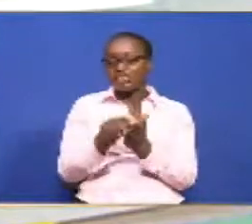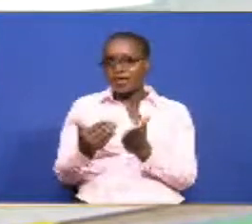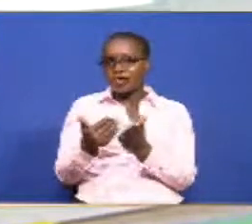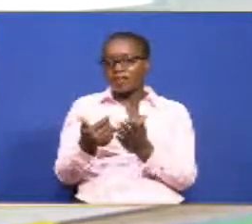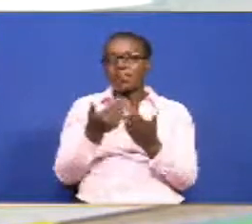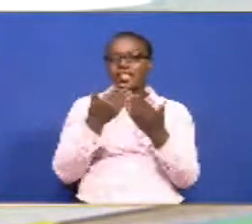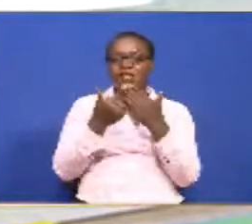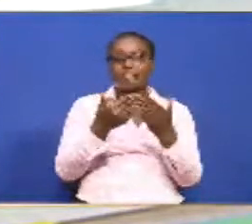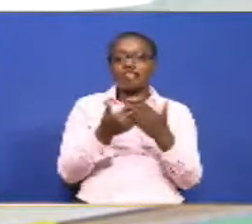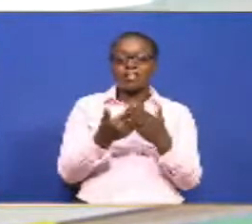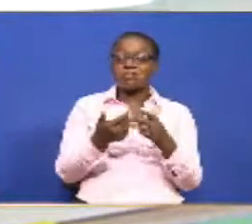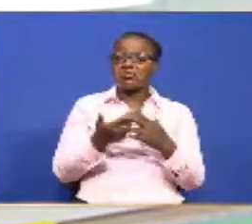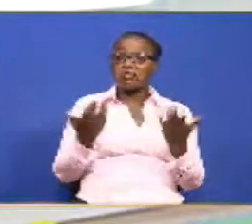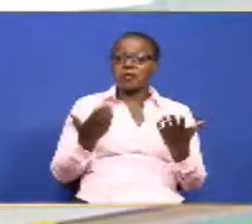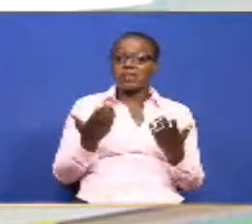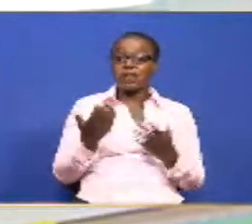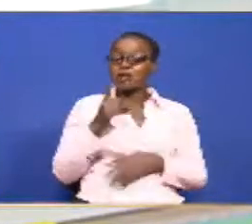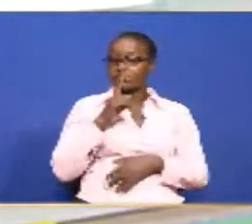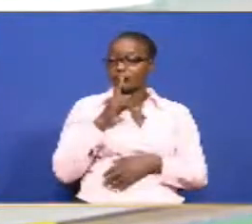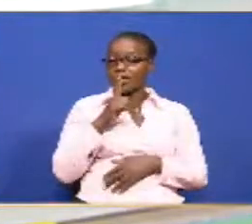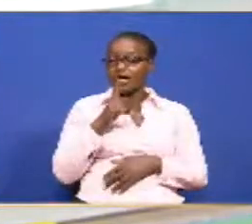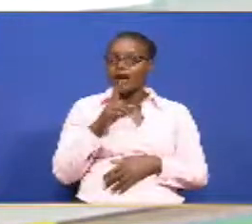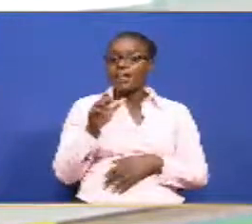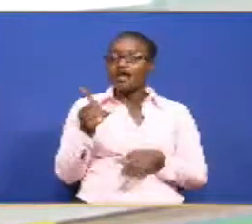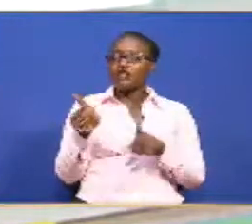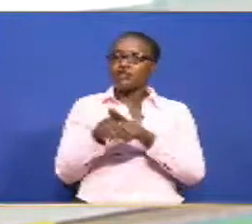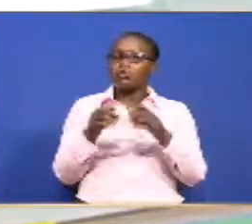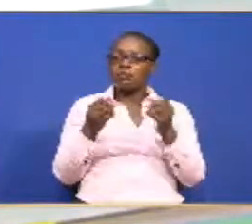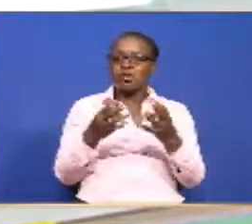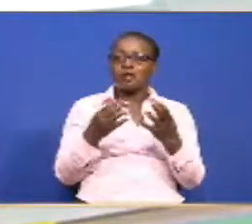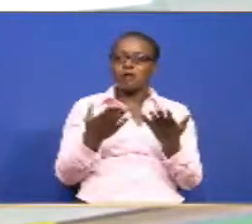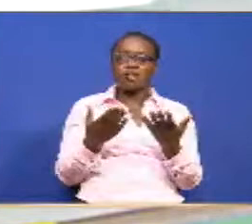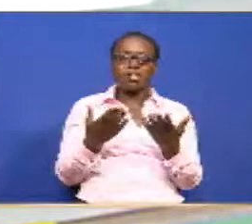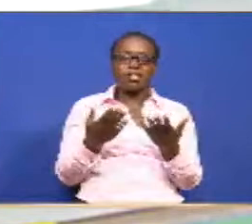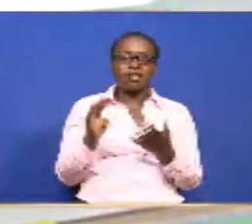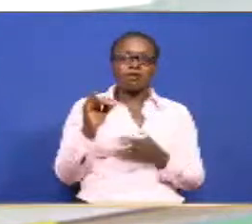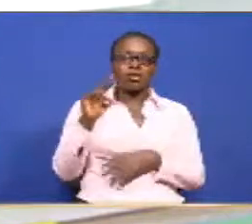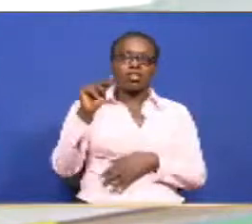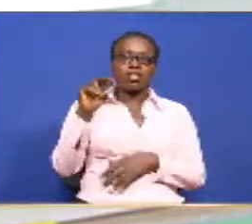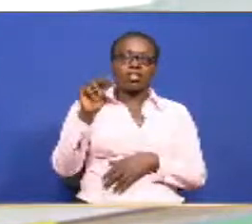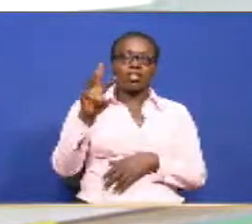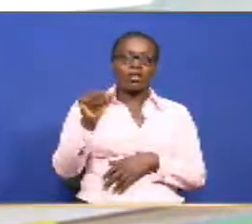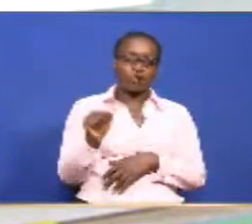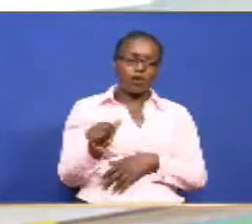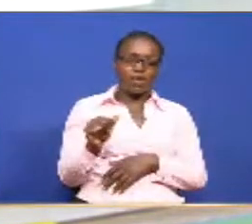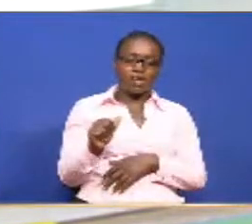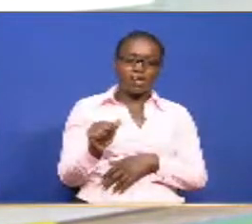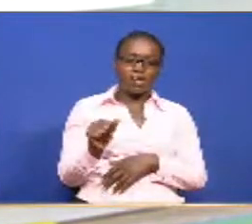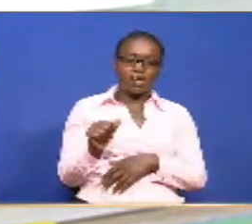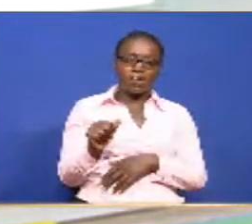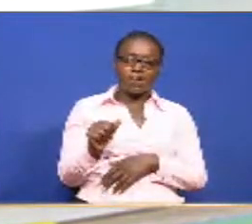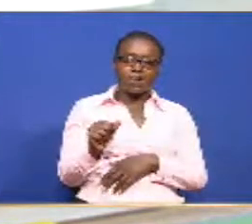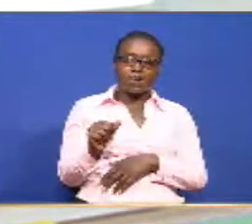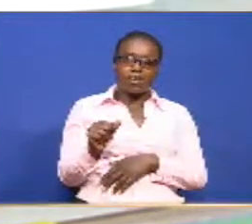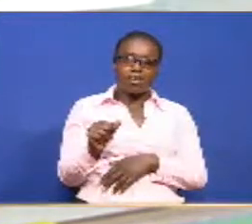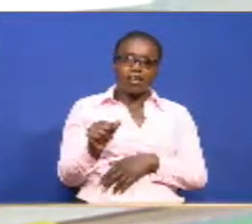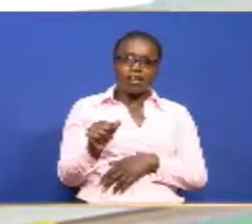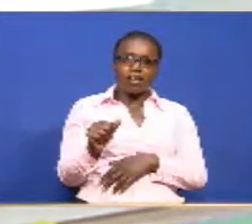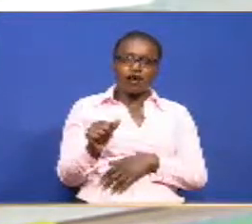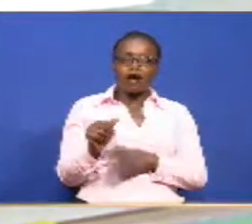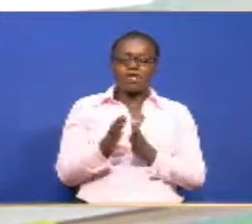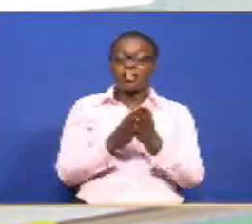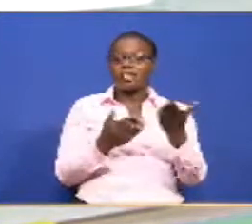sana, hujasema unatazama ukiwa wapi. Alafu kuna wengi tu hapa, kina Bingwa di Lesoi, fundi wa